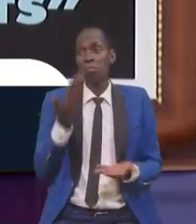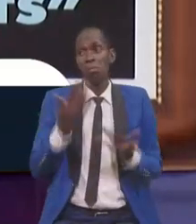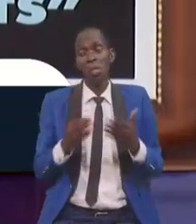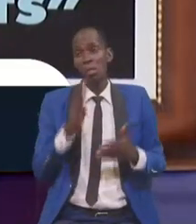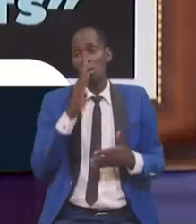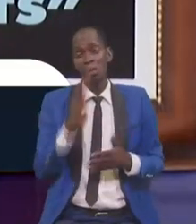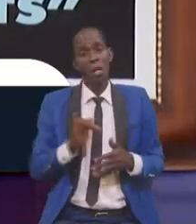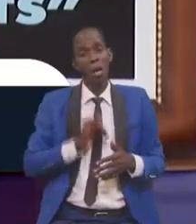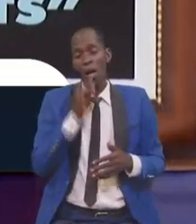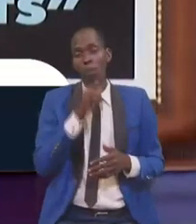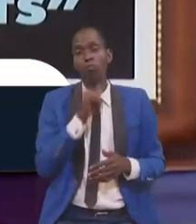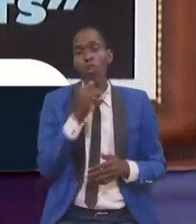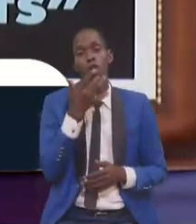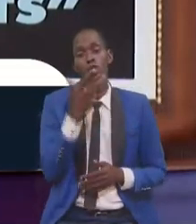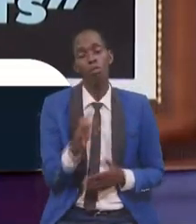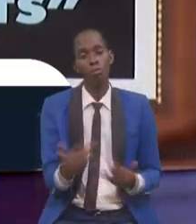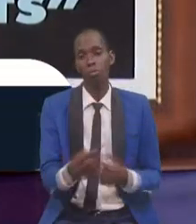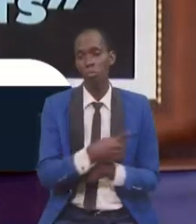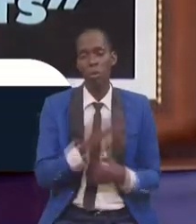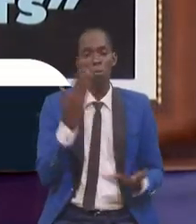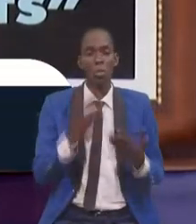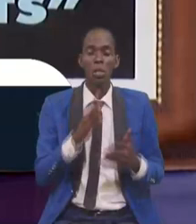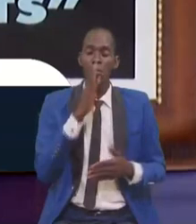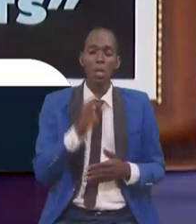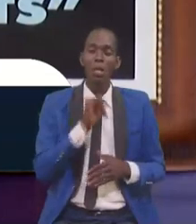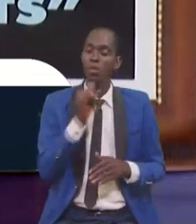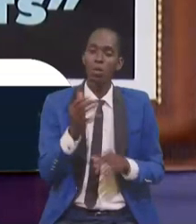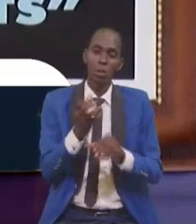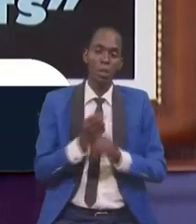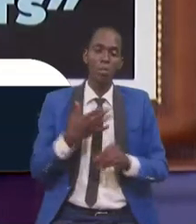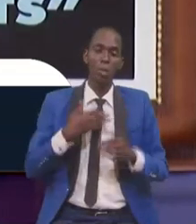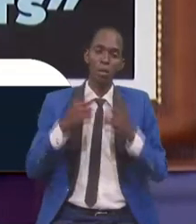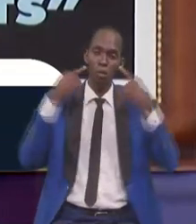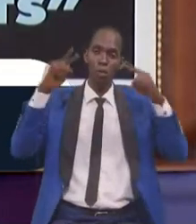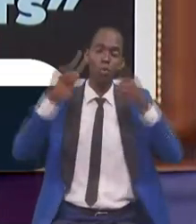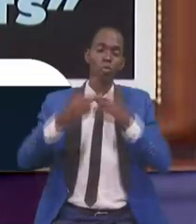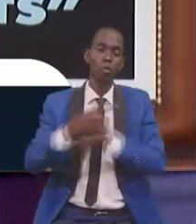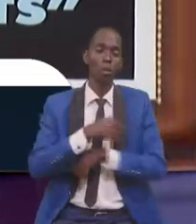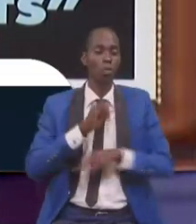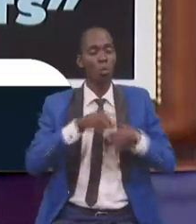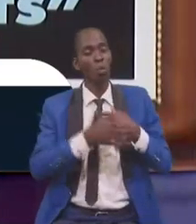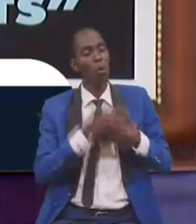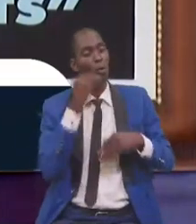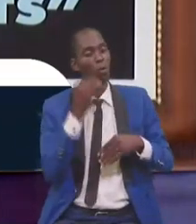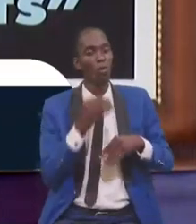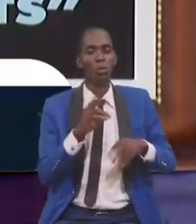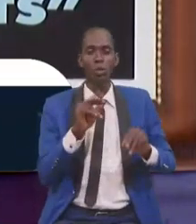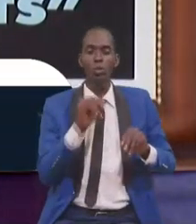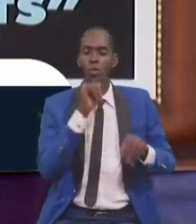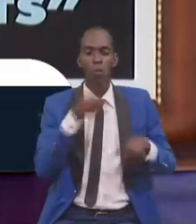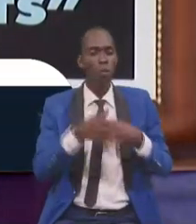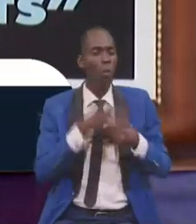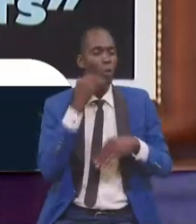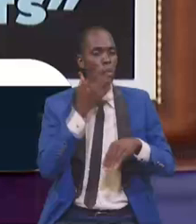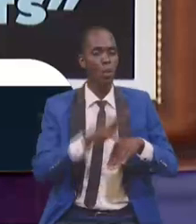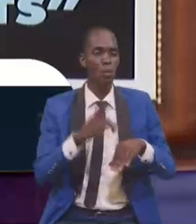peut-être je ne suis pas chanceux, peut-être il n'y a pas la percée, je rentre chez moi. Vous n'allez pas rentrer chez